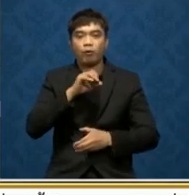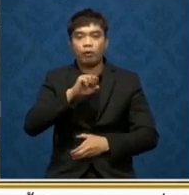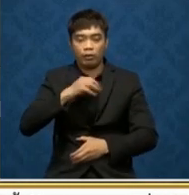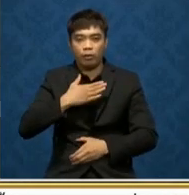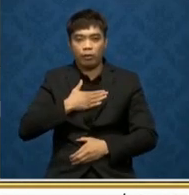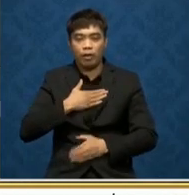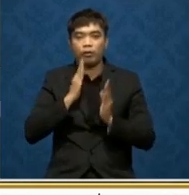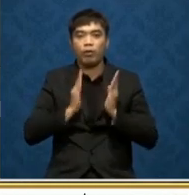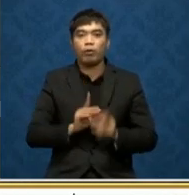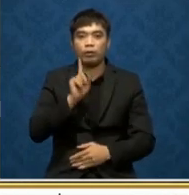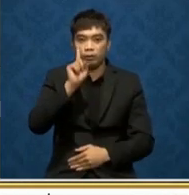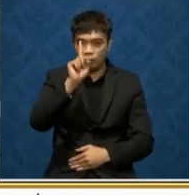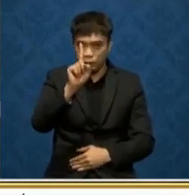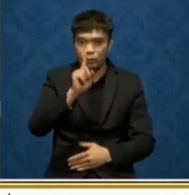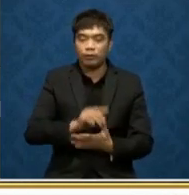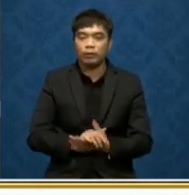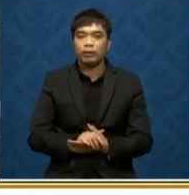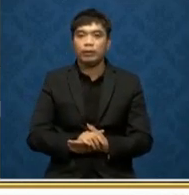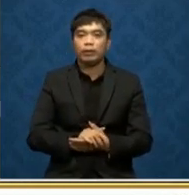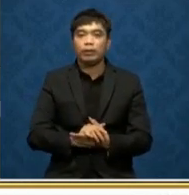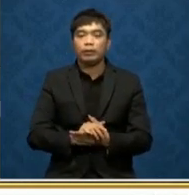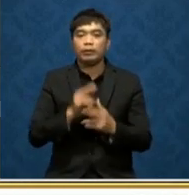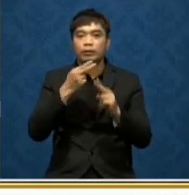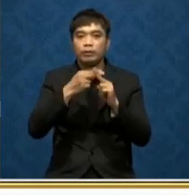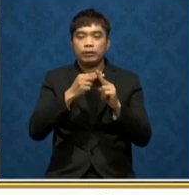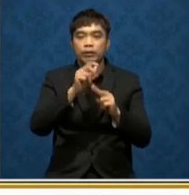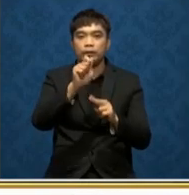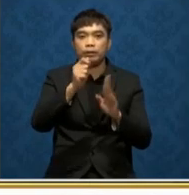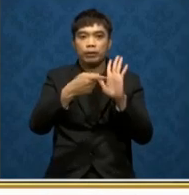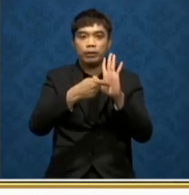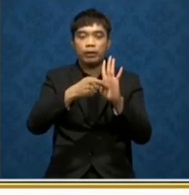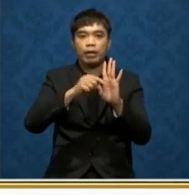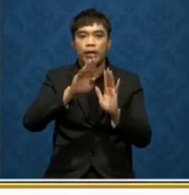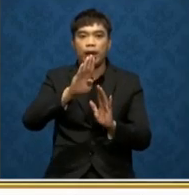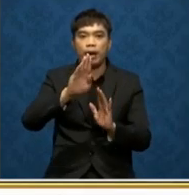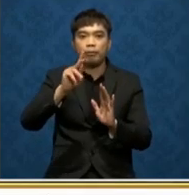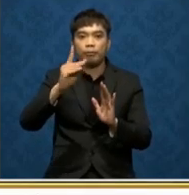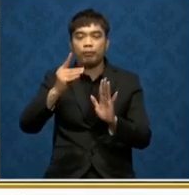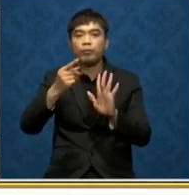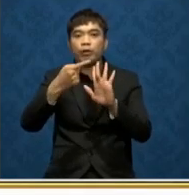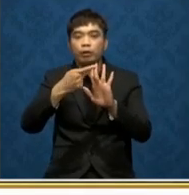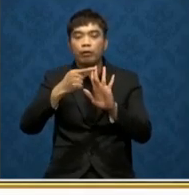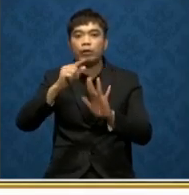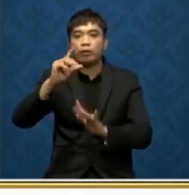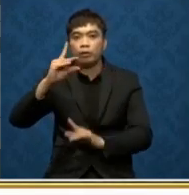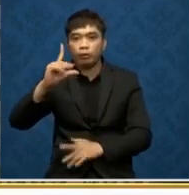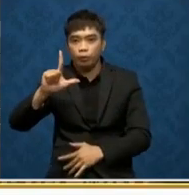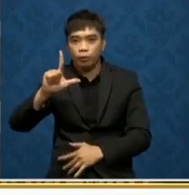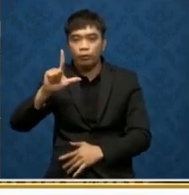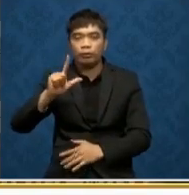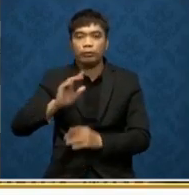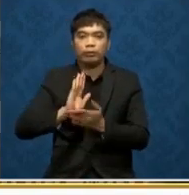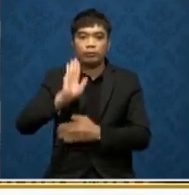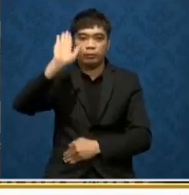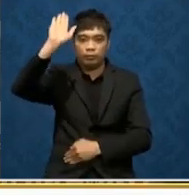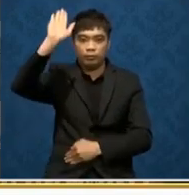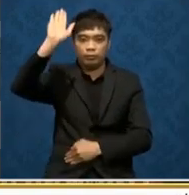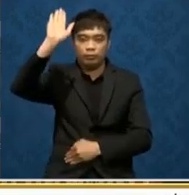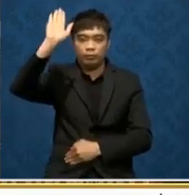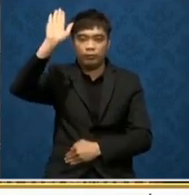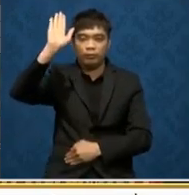ติจำนวนหนึ่งท่านคือนายอับดุลอาจีสาเมงขอผู้รับรองด้วยครับ